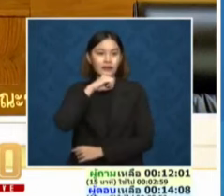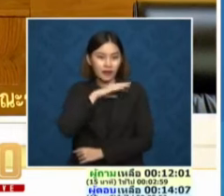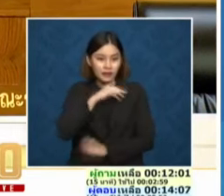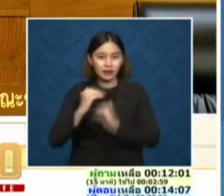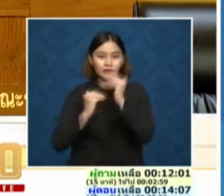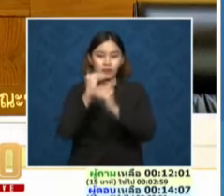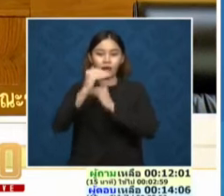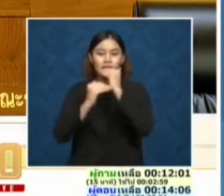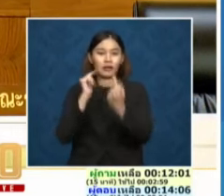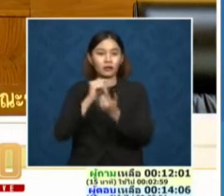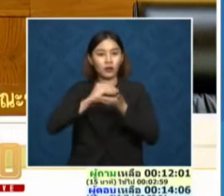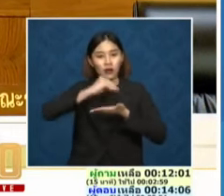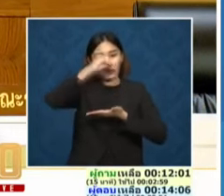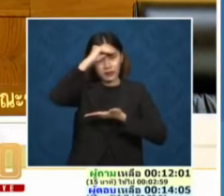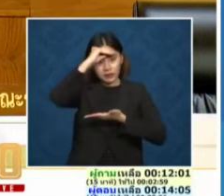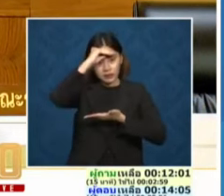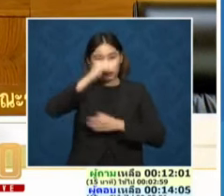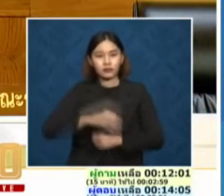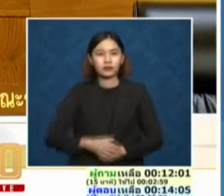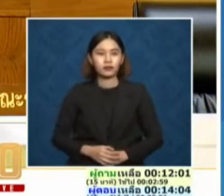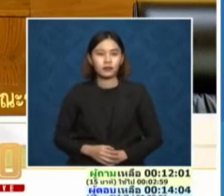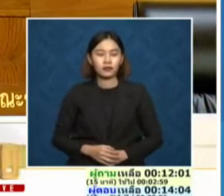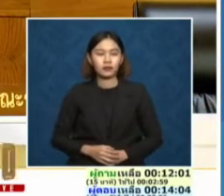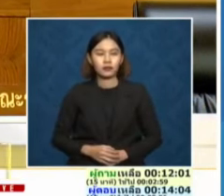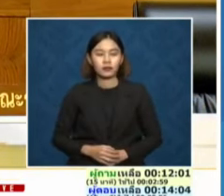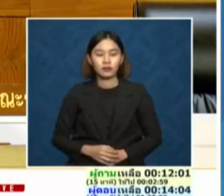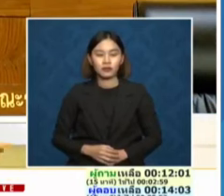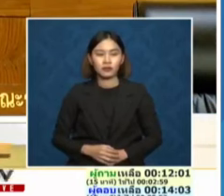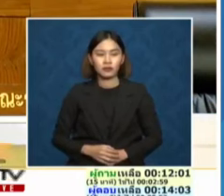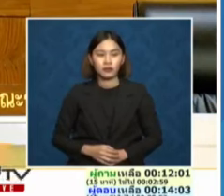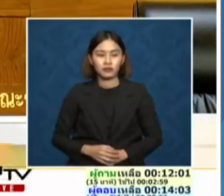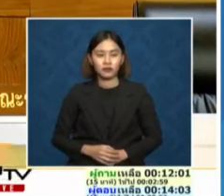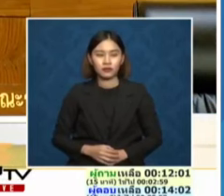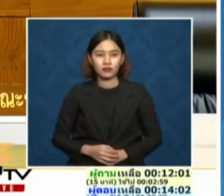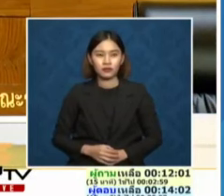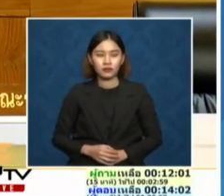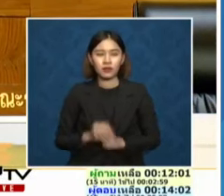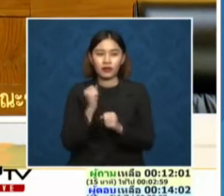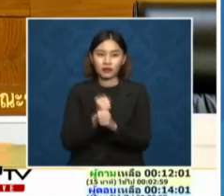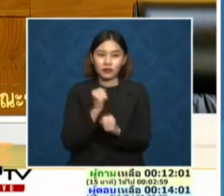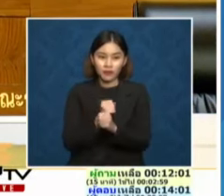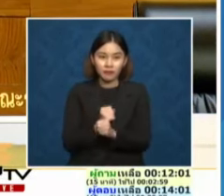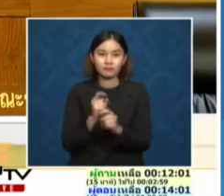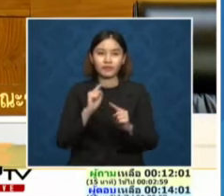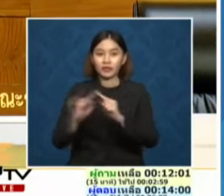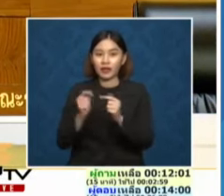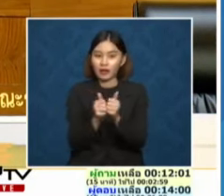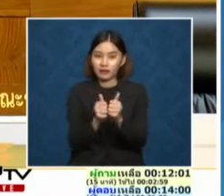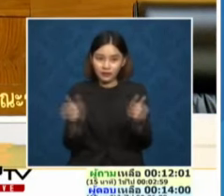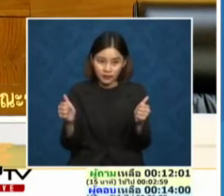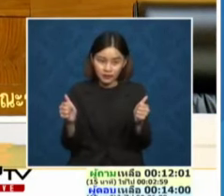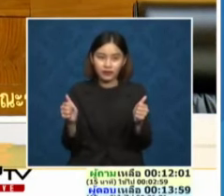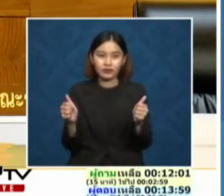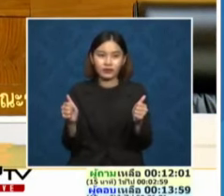ในการอภิปรายไม่วางใจแน่นอนในประเด็นนี ้มีการ รัฐมนตรีที่เกี่ยวข้องนะทั้งที่เกี่ยวข้องและทั้งที่ไม่เกี่ยว